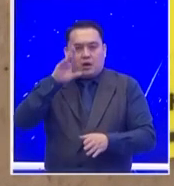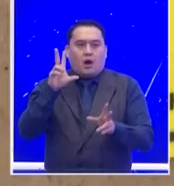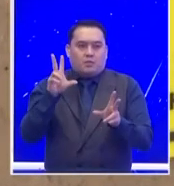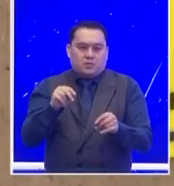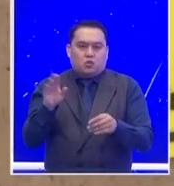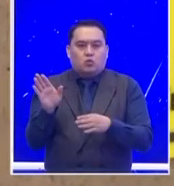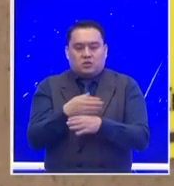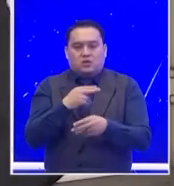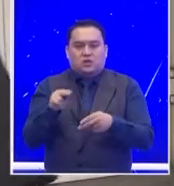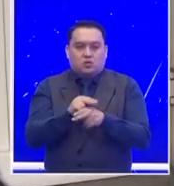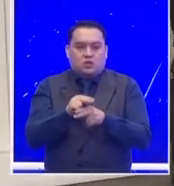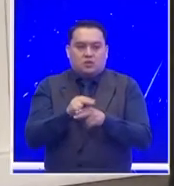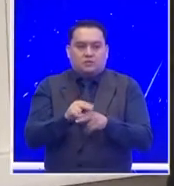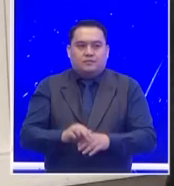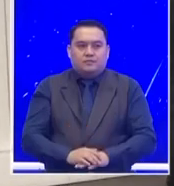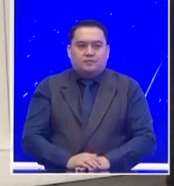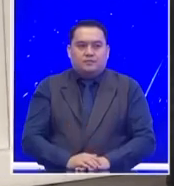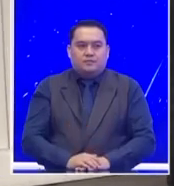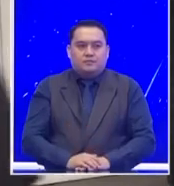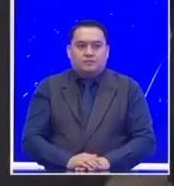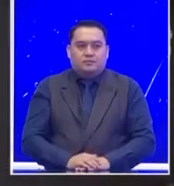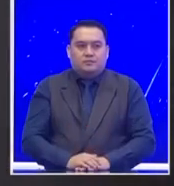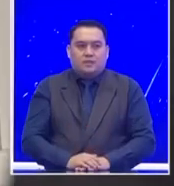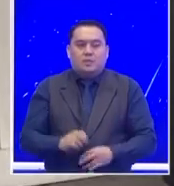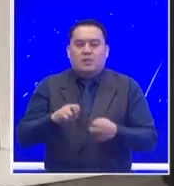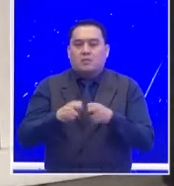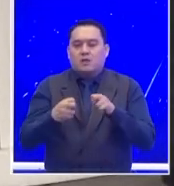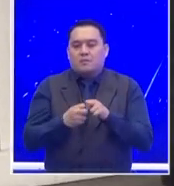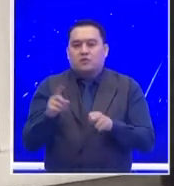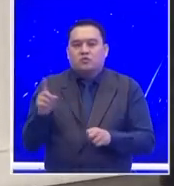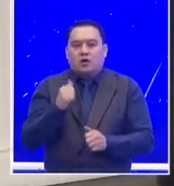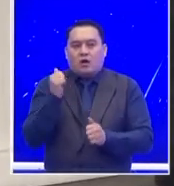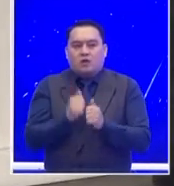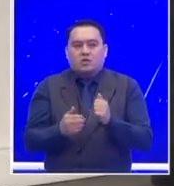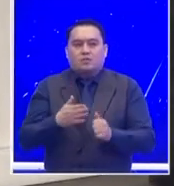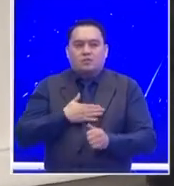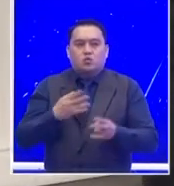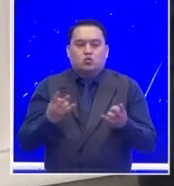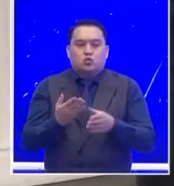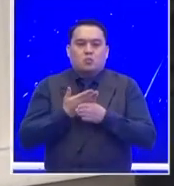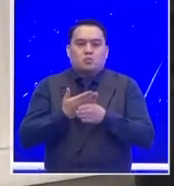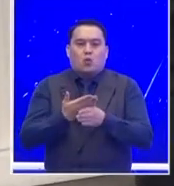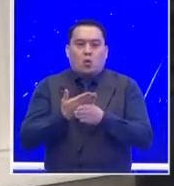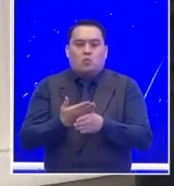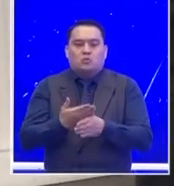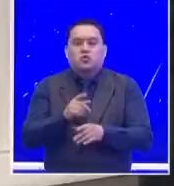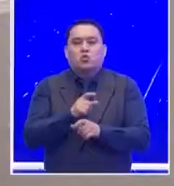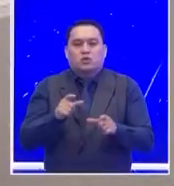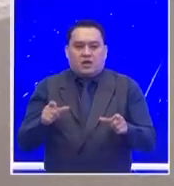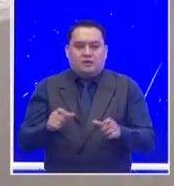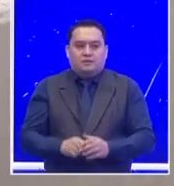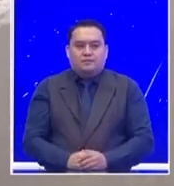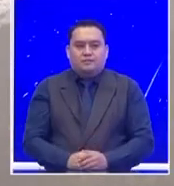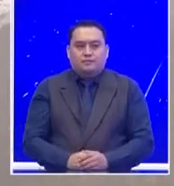обязались устранить нарушение. Главная проблема в том, что каждый раз нам приходится просить помощи у прохожих.